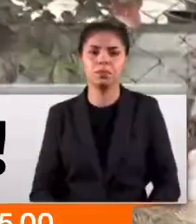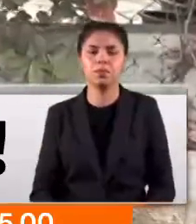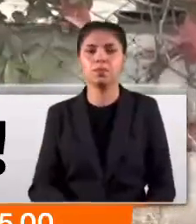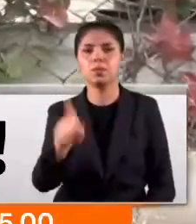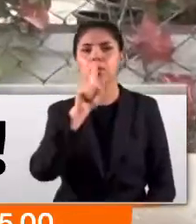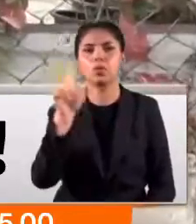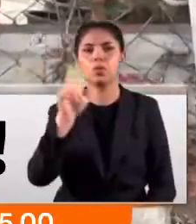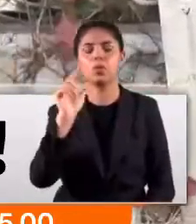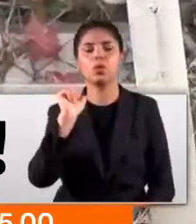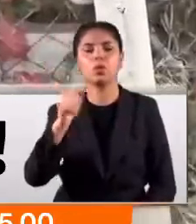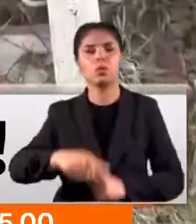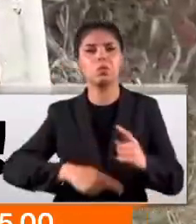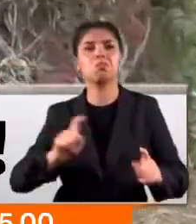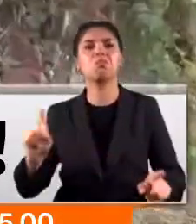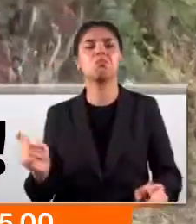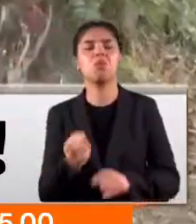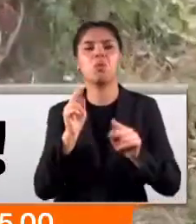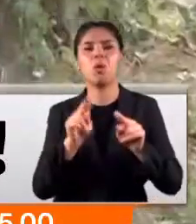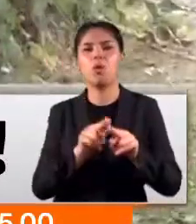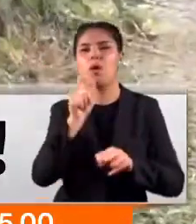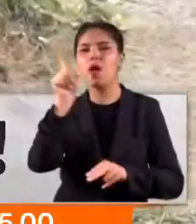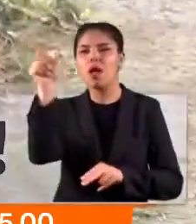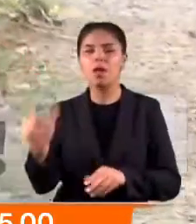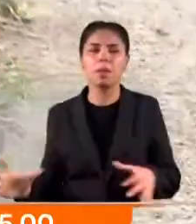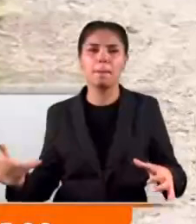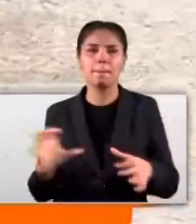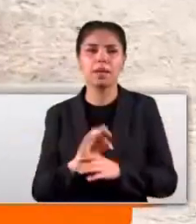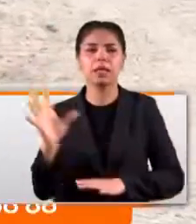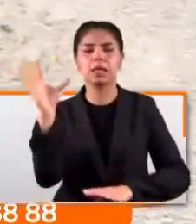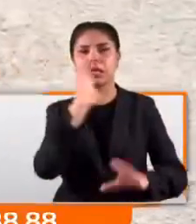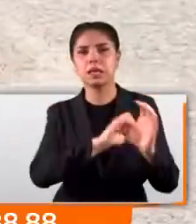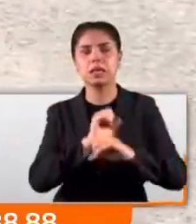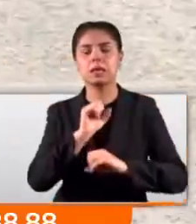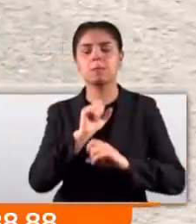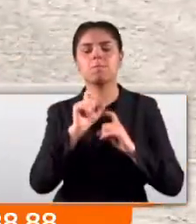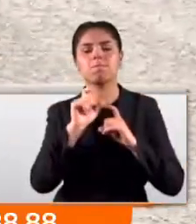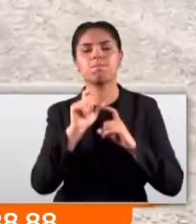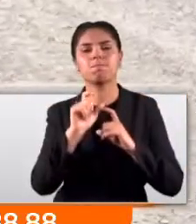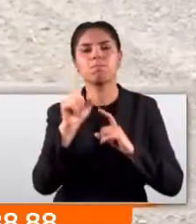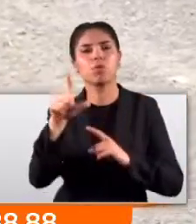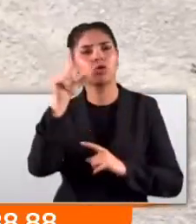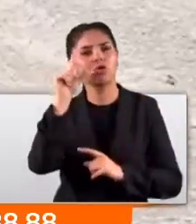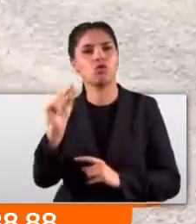130 gün aranmasına rağmen bulunamayan Korhan Berzek'le ilgili gizemli bazı soru işaretleri üzerinden